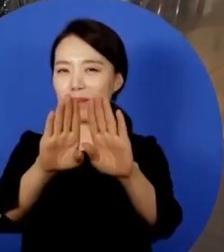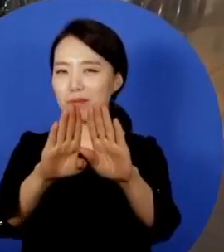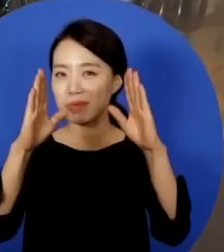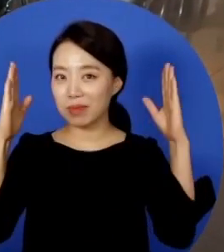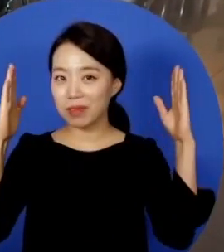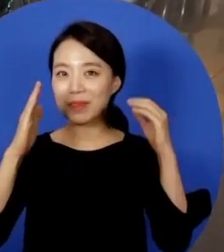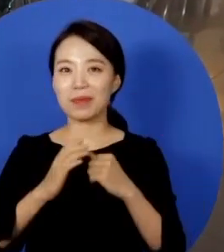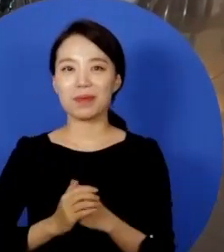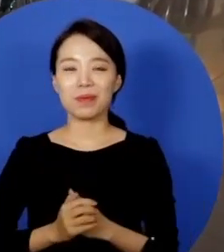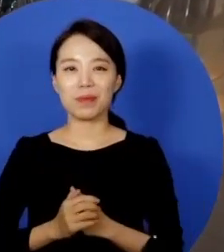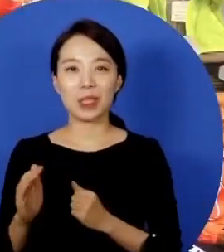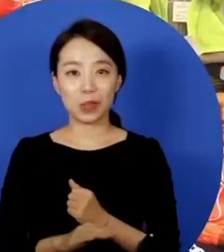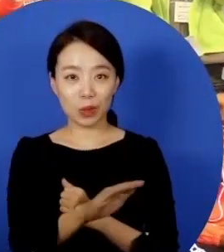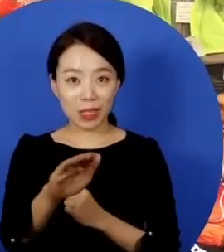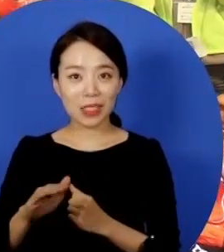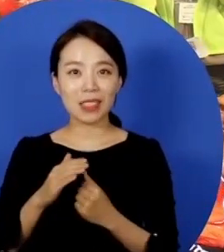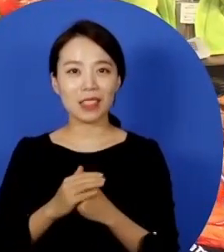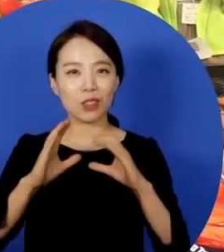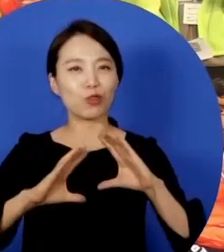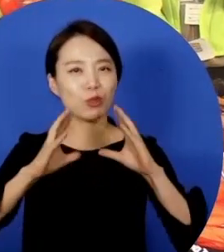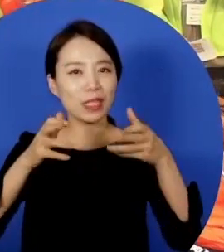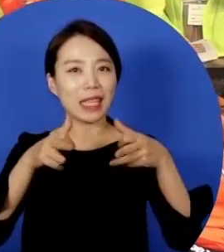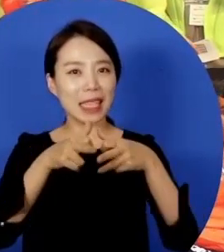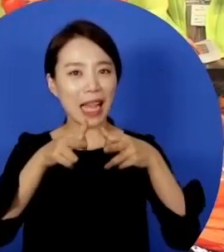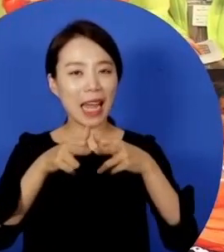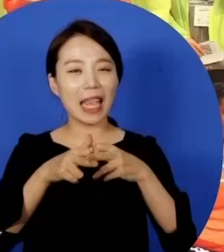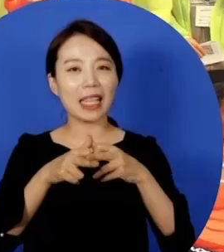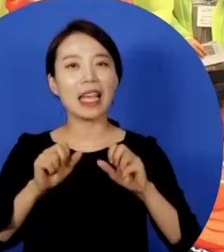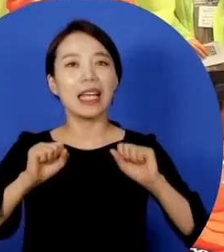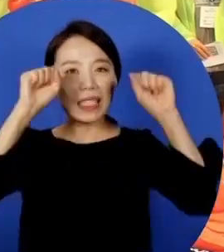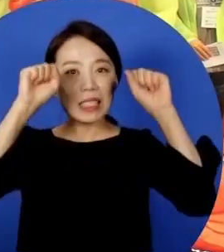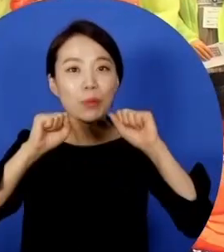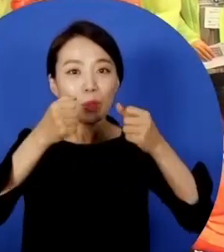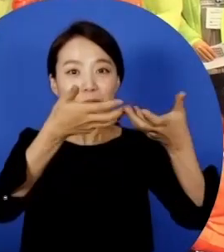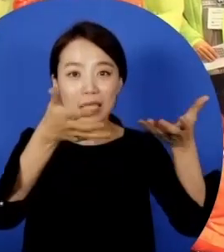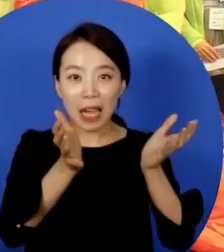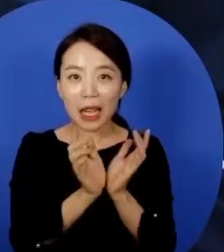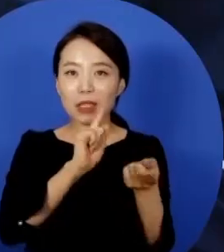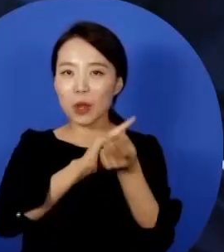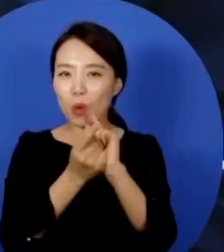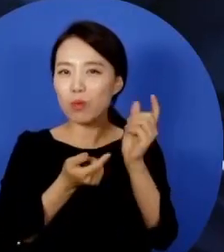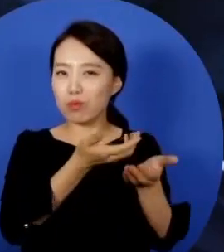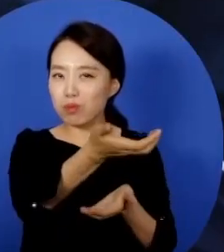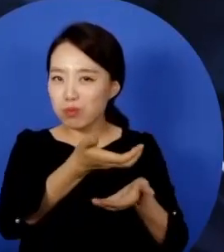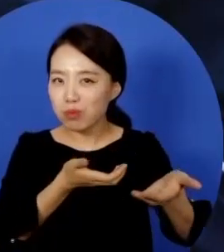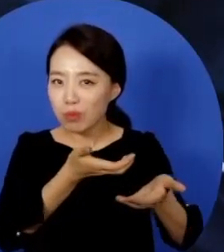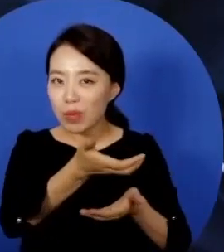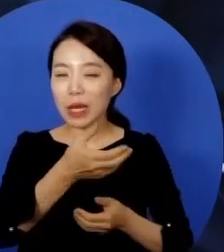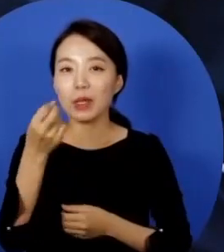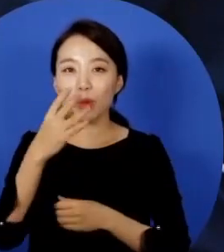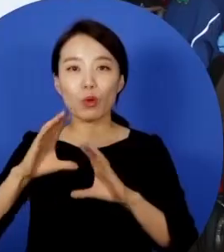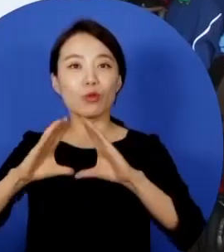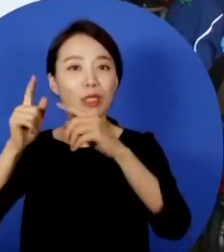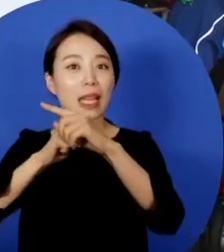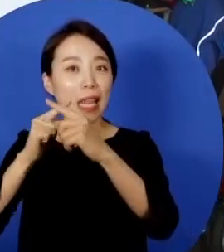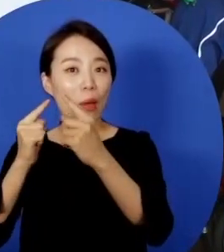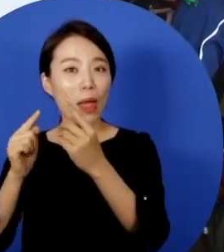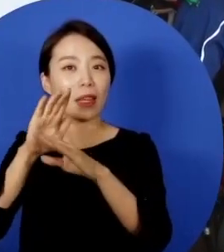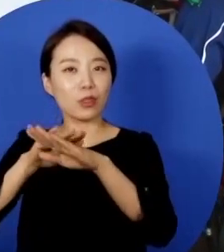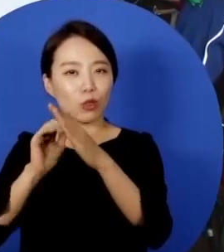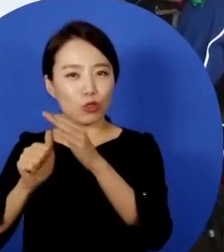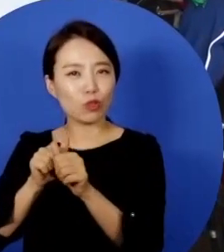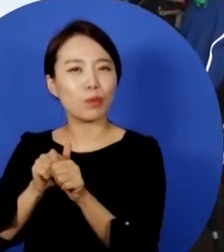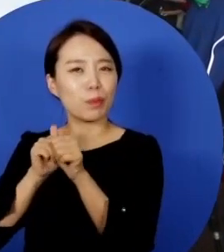있죠. 우리는 국제장애인 스포츠 기구와의 외교 역량을 강화하고 국제대회